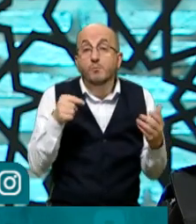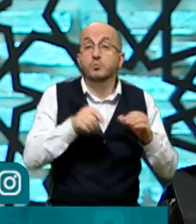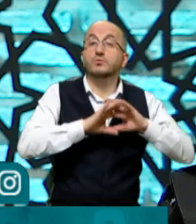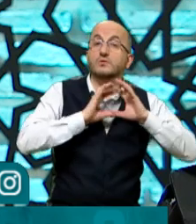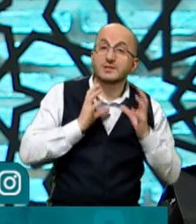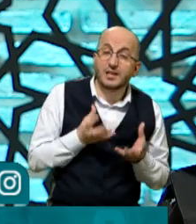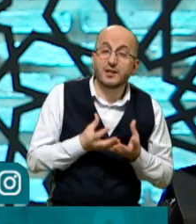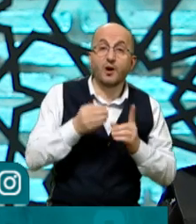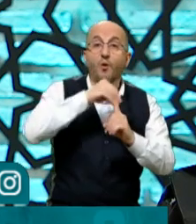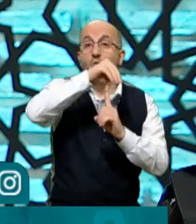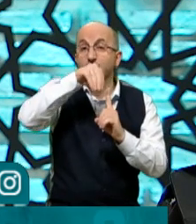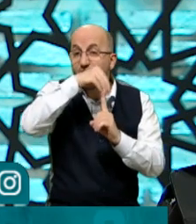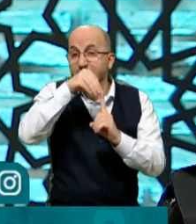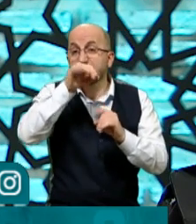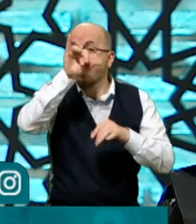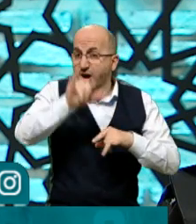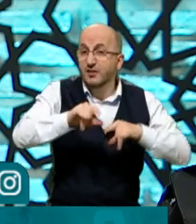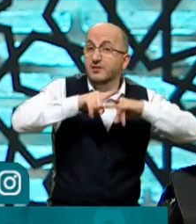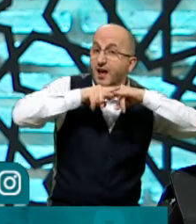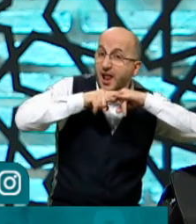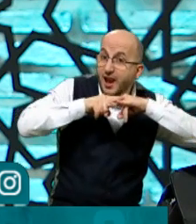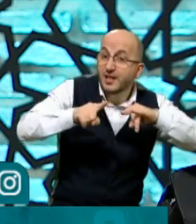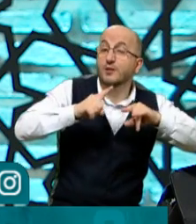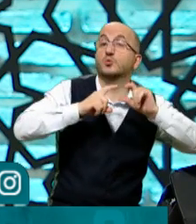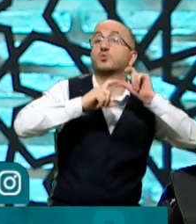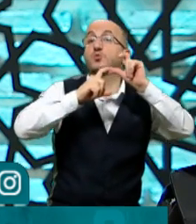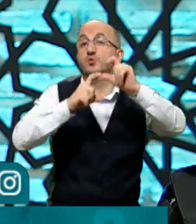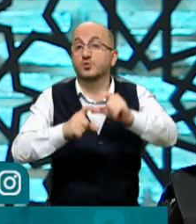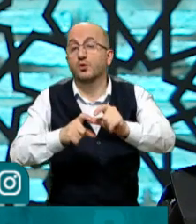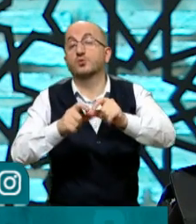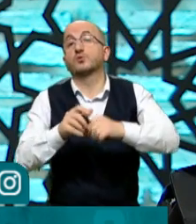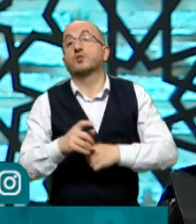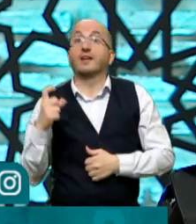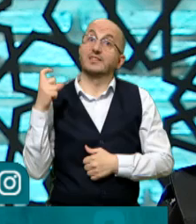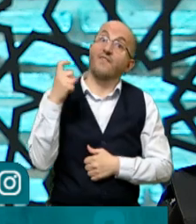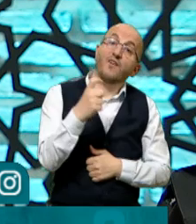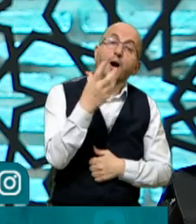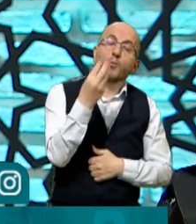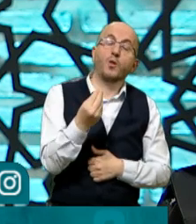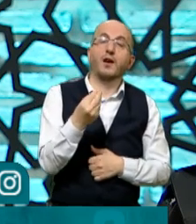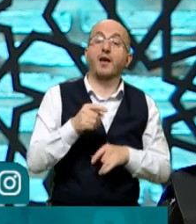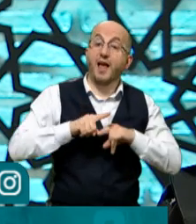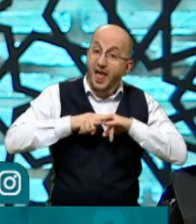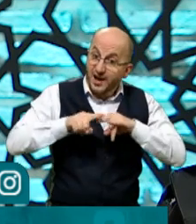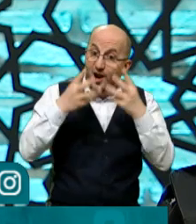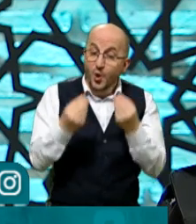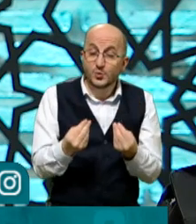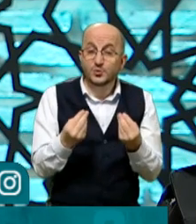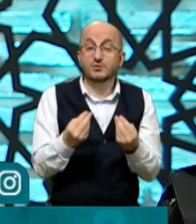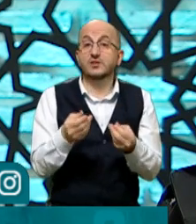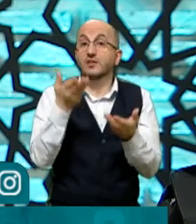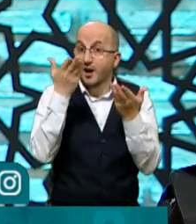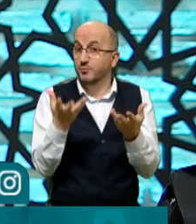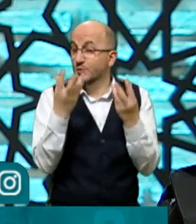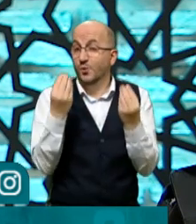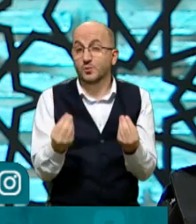dünyada Hoca Efendi'nin haklarınızı helal ediyor musunuz sözüne karşılık olarak yapmış olduğum bu helallik geçerli